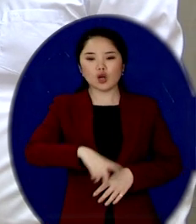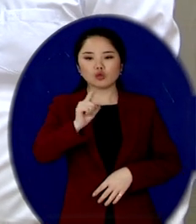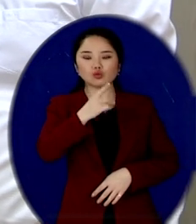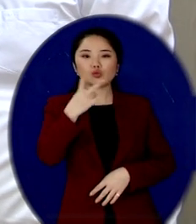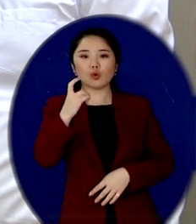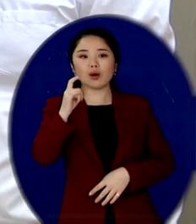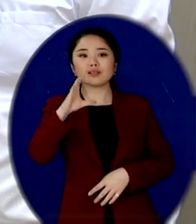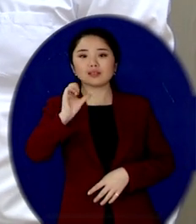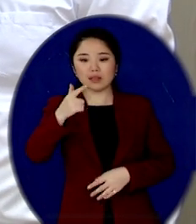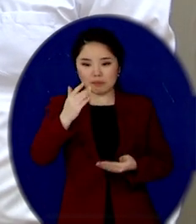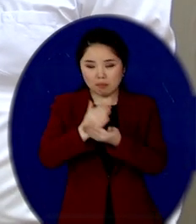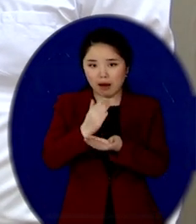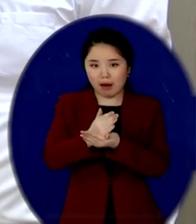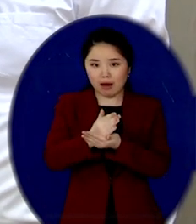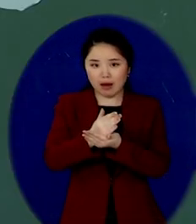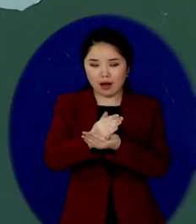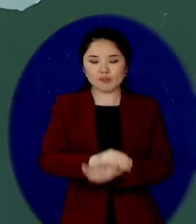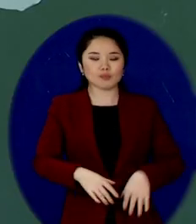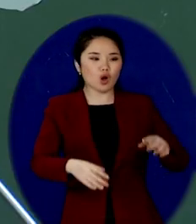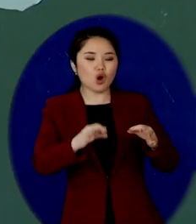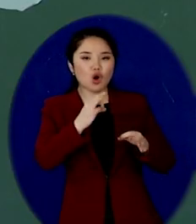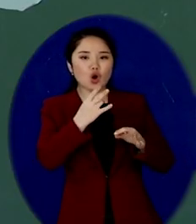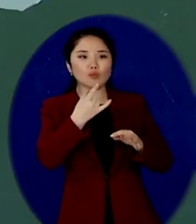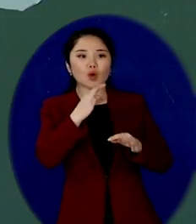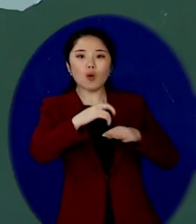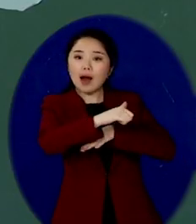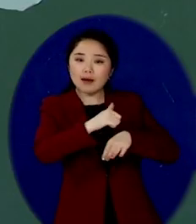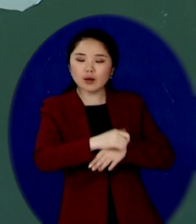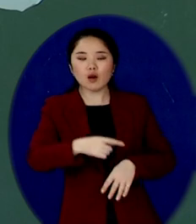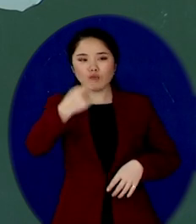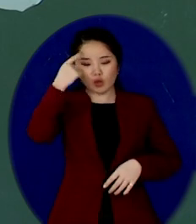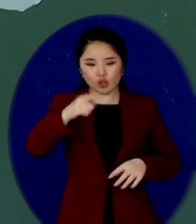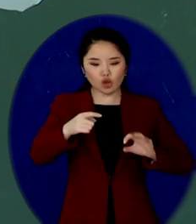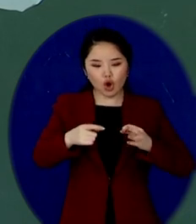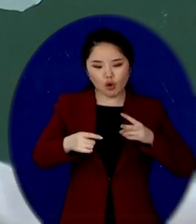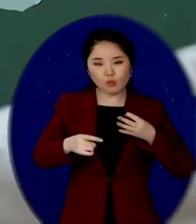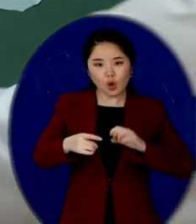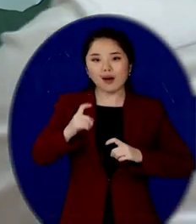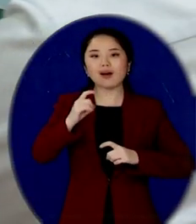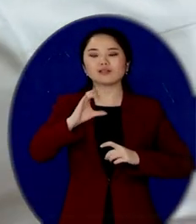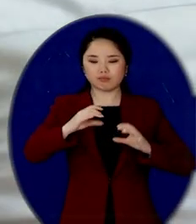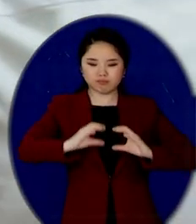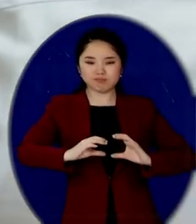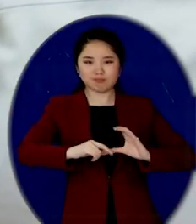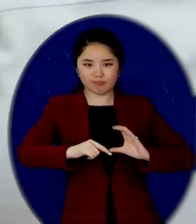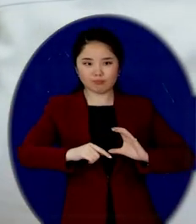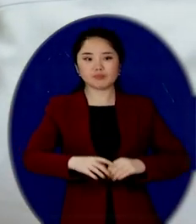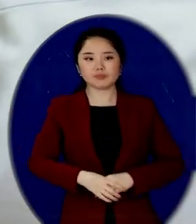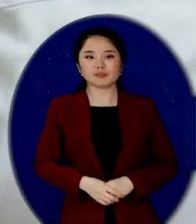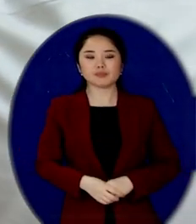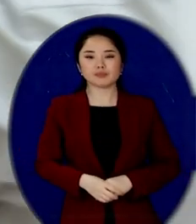хэсэгт байрлаж байна. Өмнө Говь аймаг Монгол орны өмнө хэсэгт байрлаж байна.